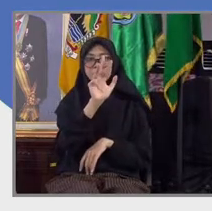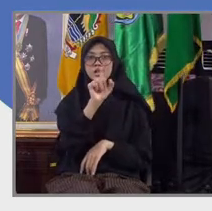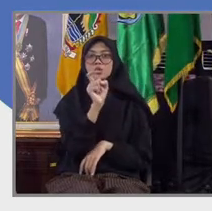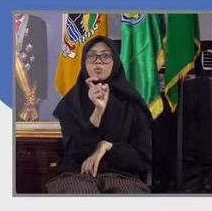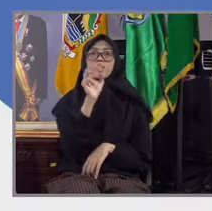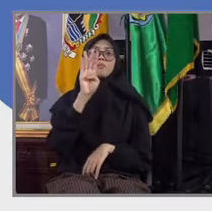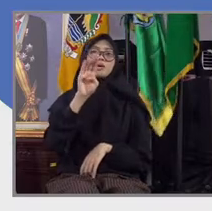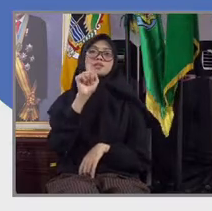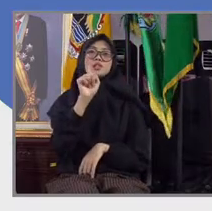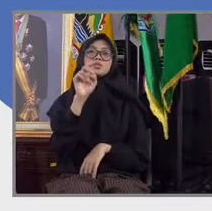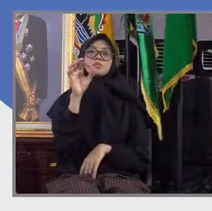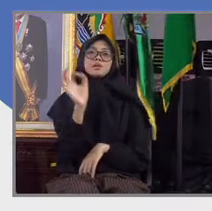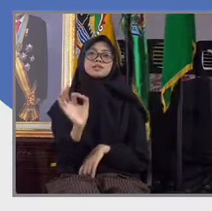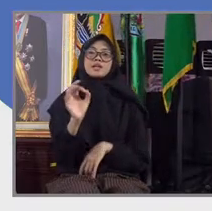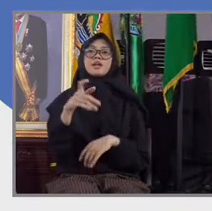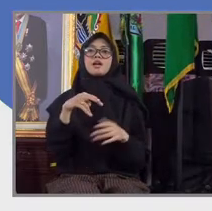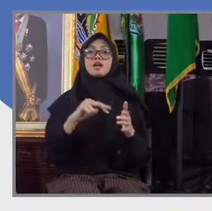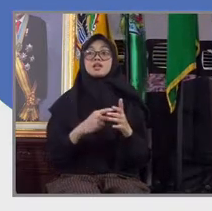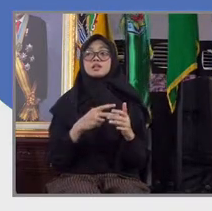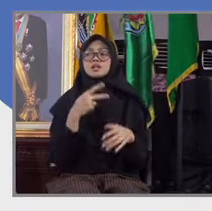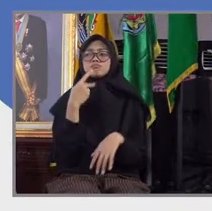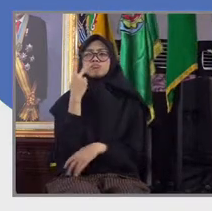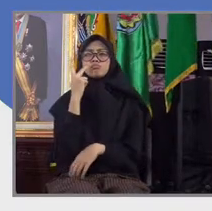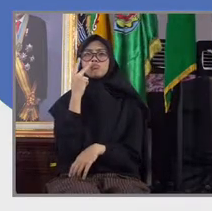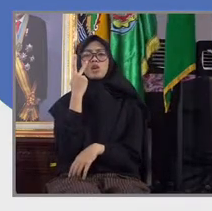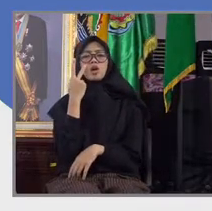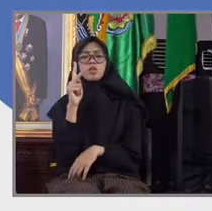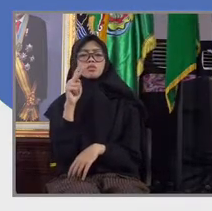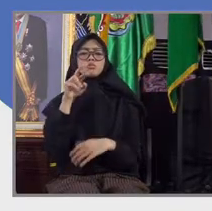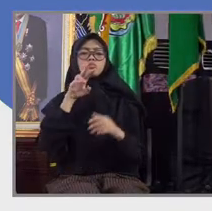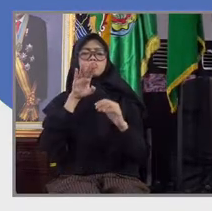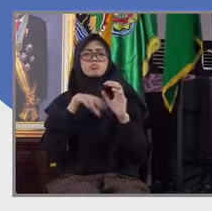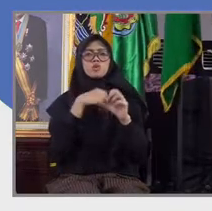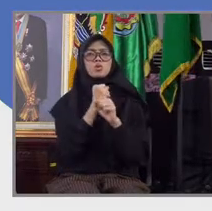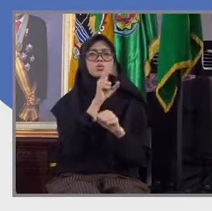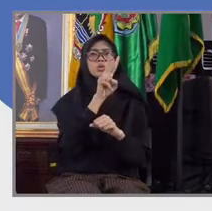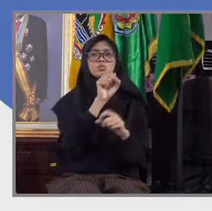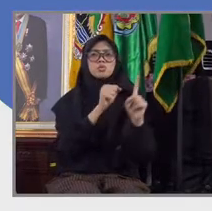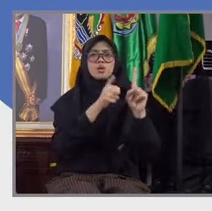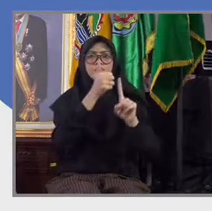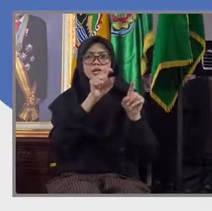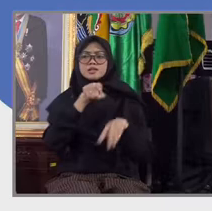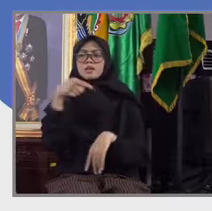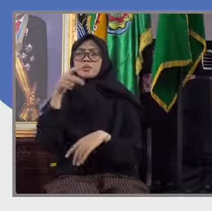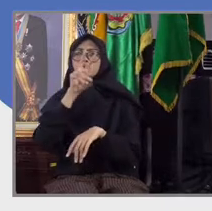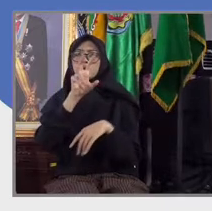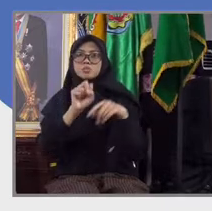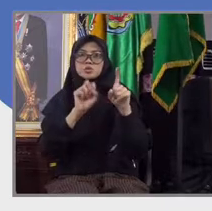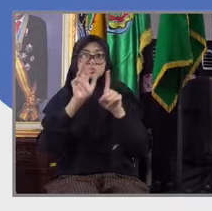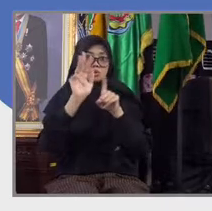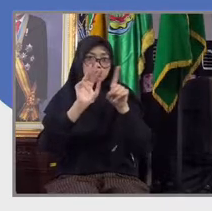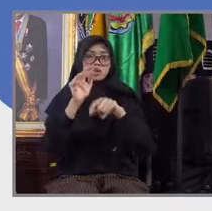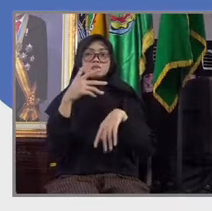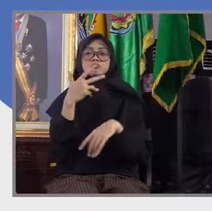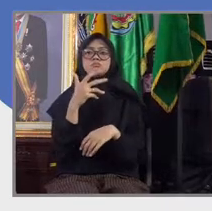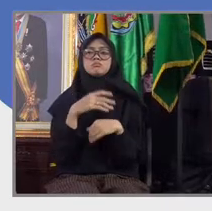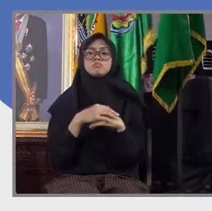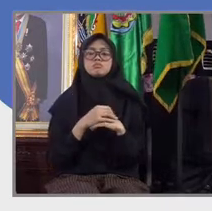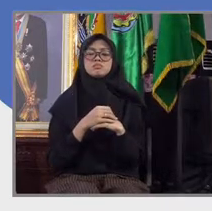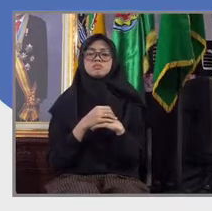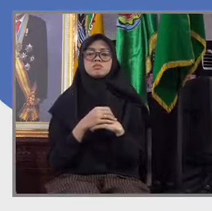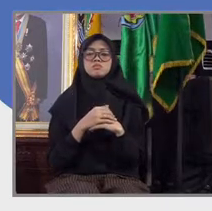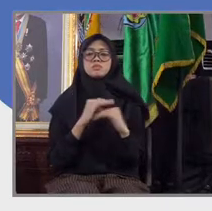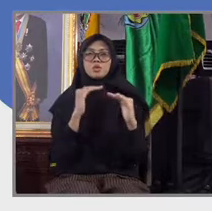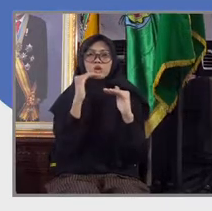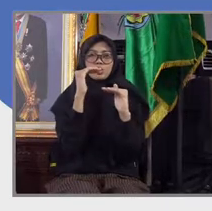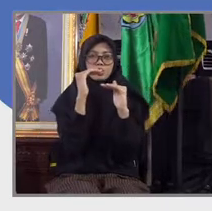9.41%. Jadi kalau kita lihat dari tahun 2016 sampai 2019, itu sesungguhnya Kendal sudah mengalami